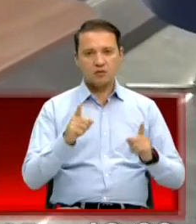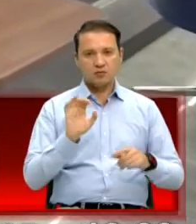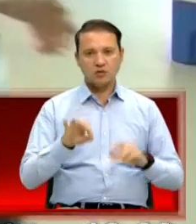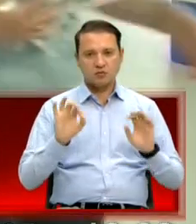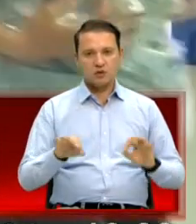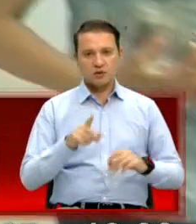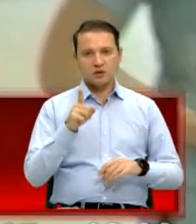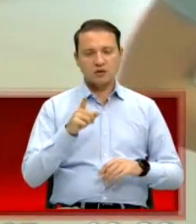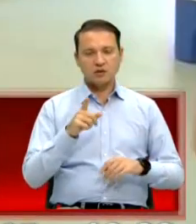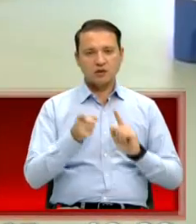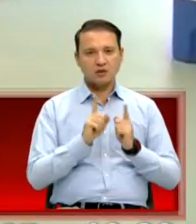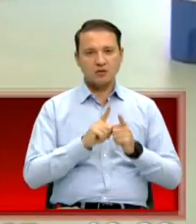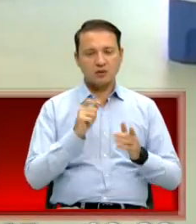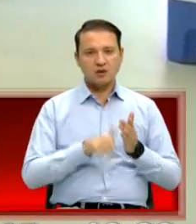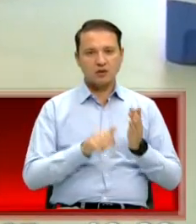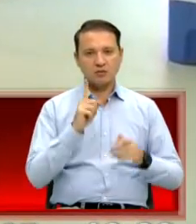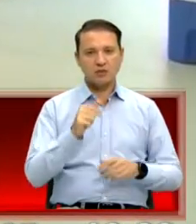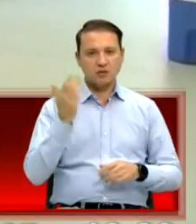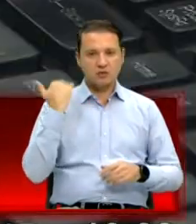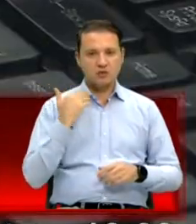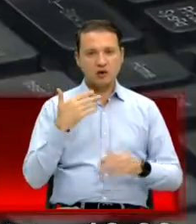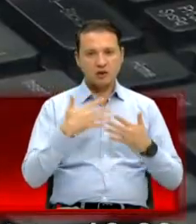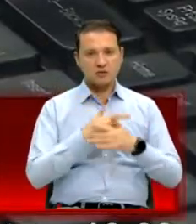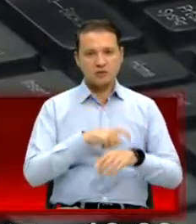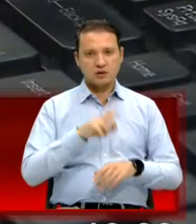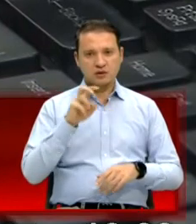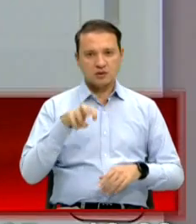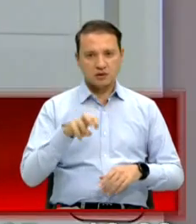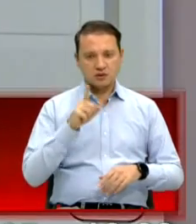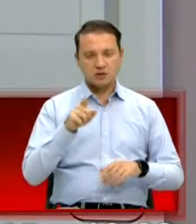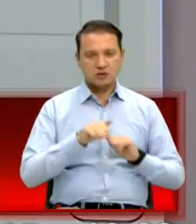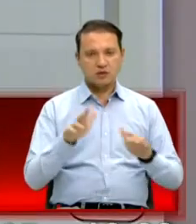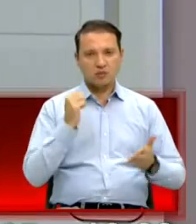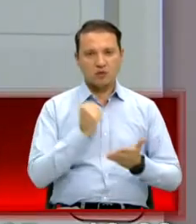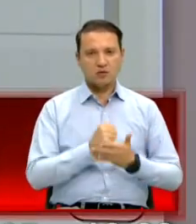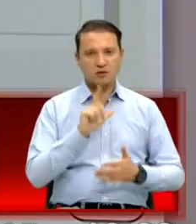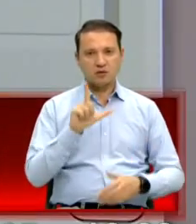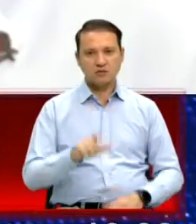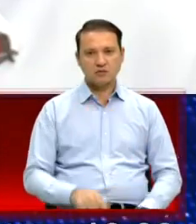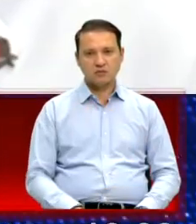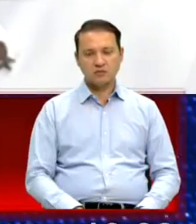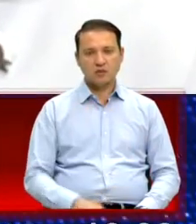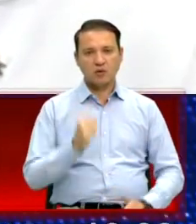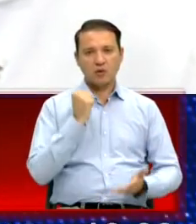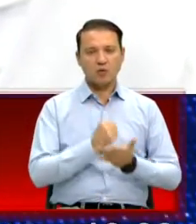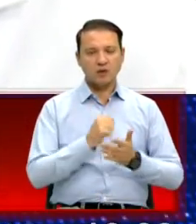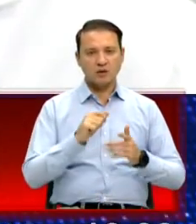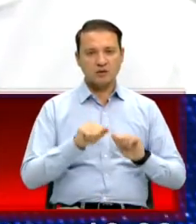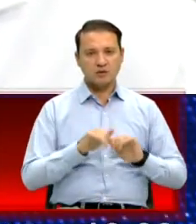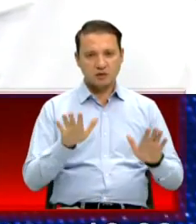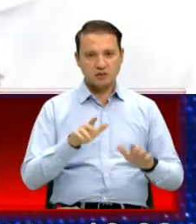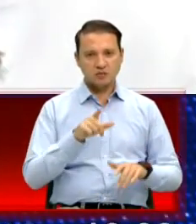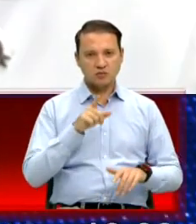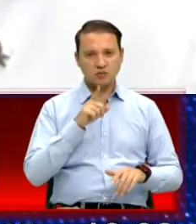bugün başladı. Artık randevu tarihinden bir gün önce akşam saat 20'ye kadar sisteme onay verilmesi gerekiyor. Onay sistemi belki